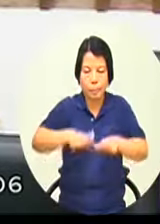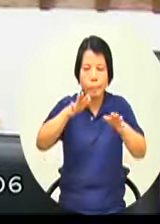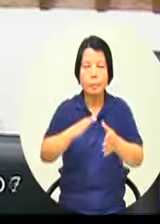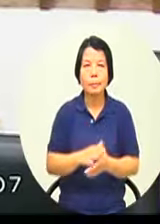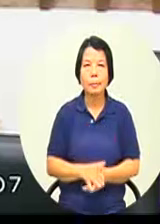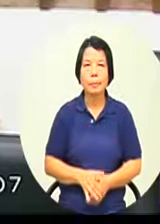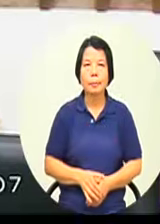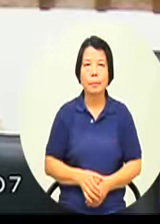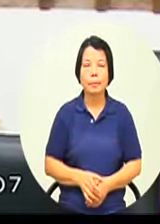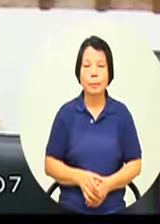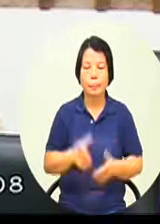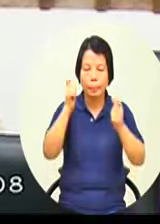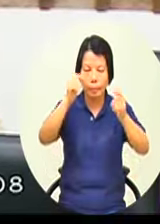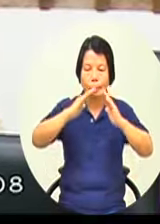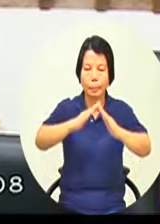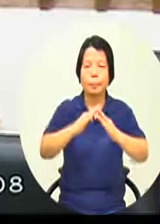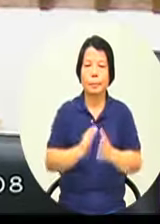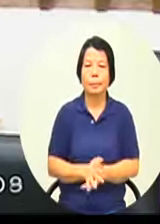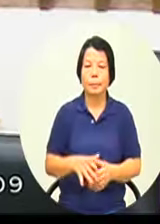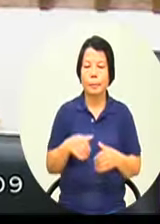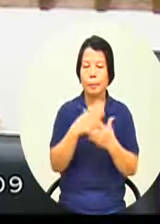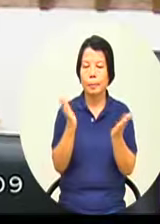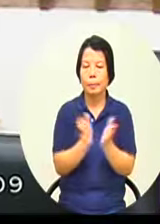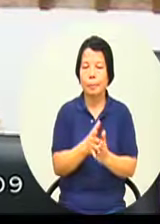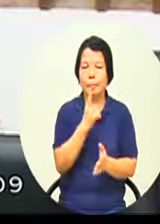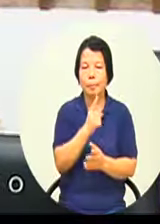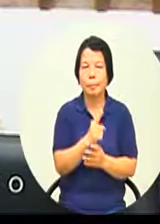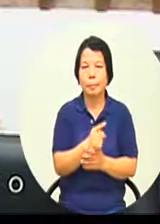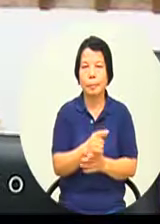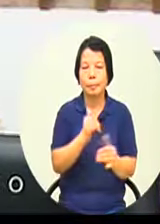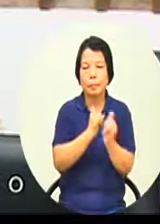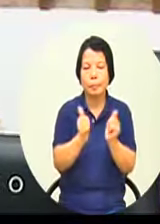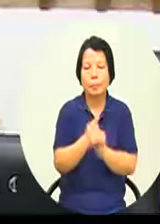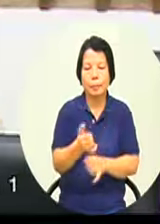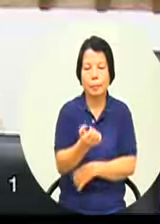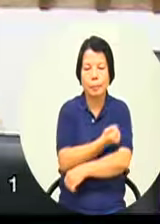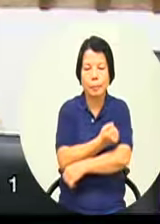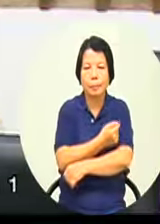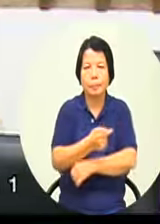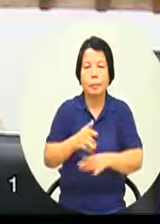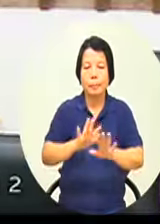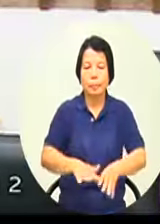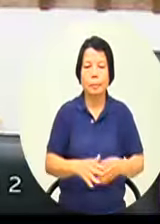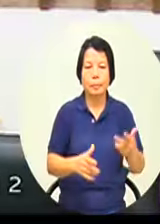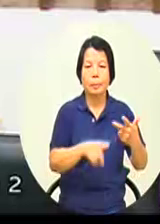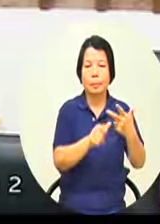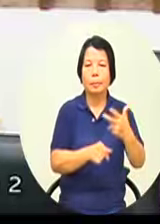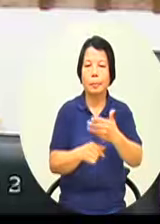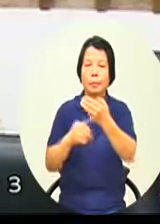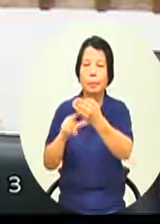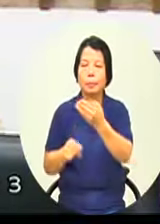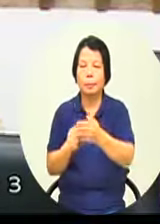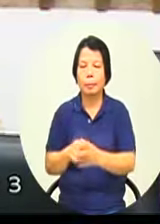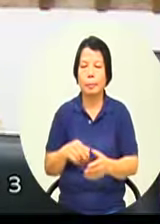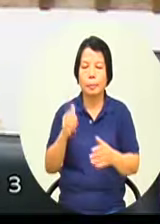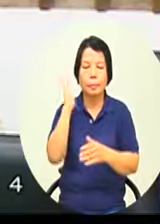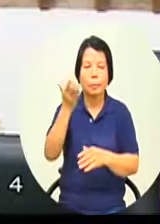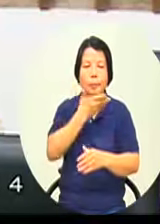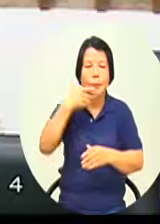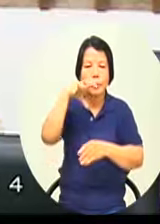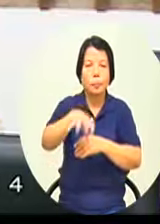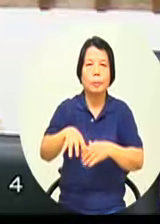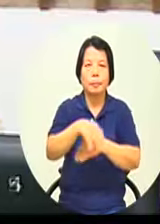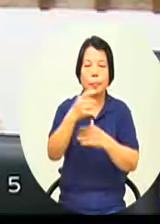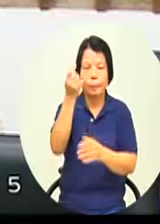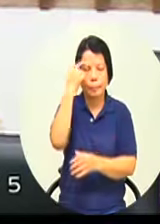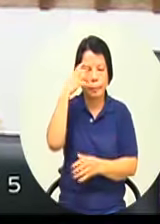们高雄市就是受灾户。那这样的灾情，其实今年的七月到九月，我相信水利局长也很头痛哦。